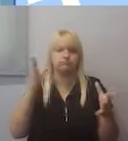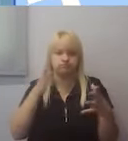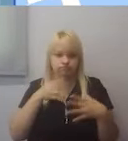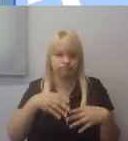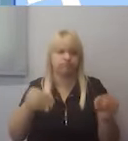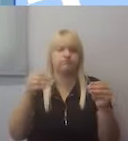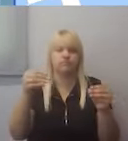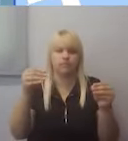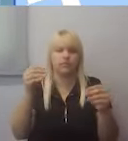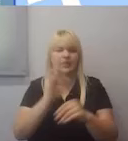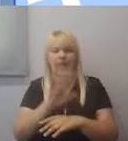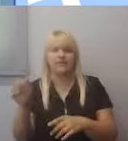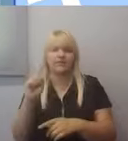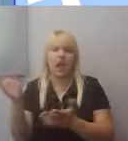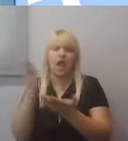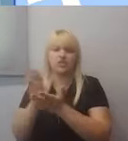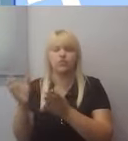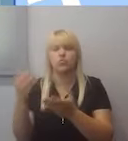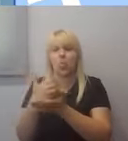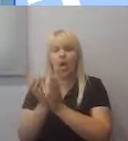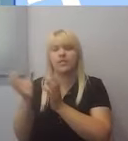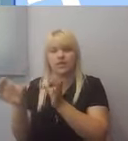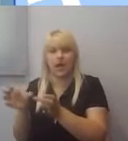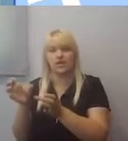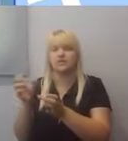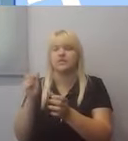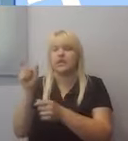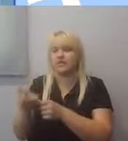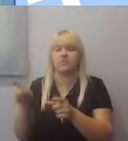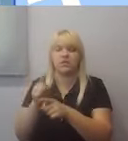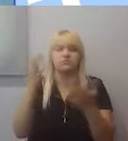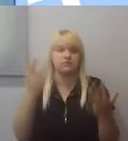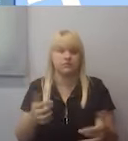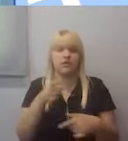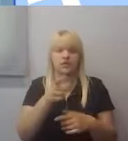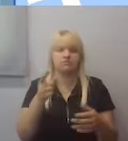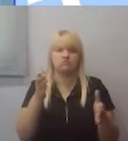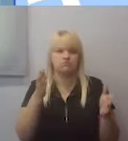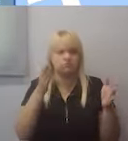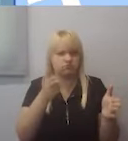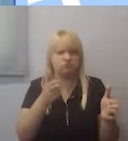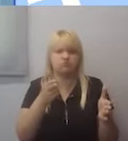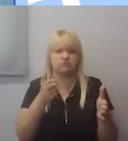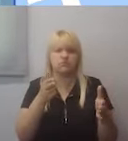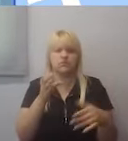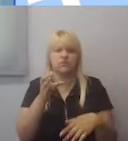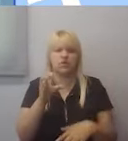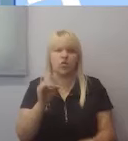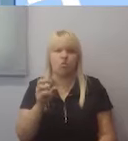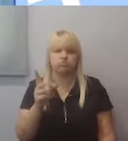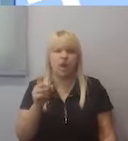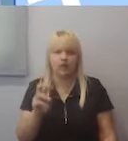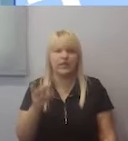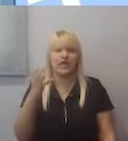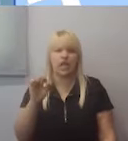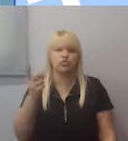atsevišķam nu nodaļā nozīmētam cilvēkam tas atšifrējums ir tactical combat casualty care ja tātad un tur ir